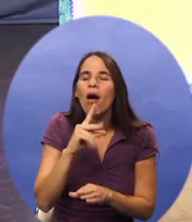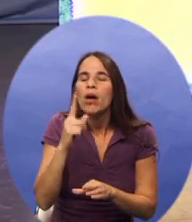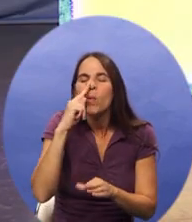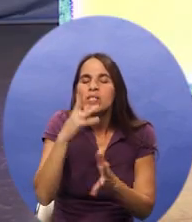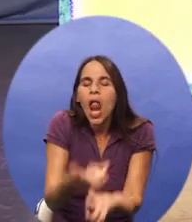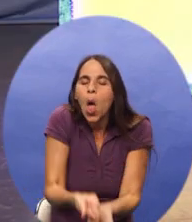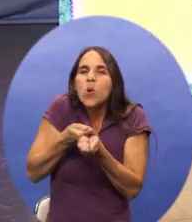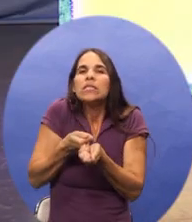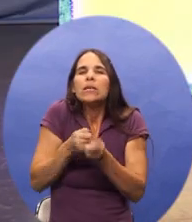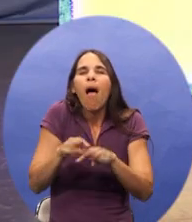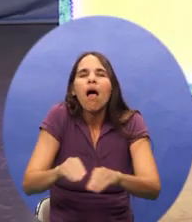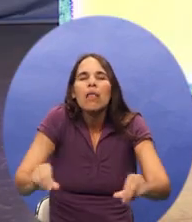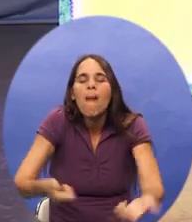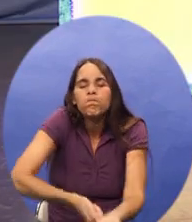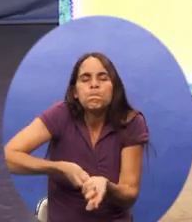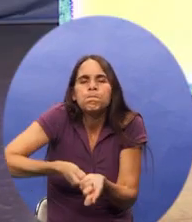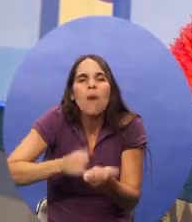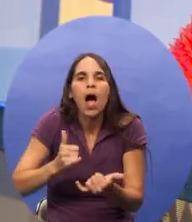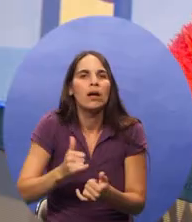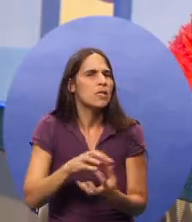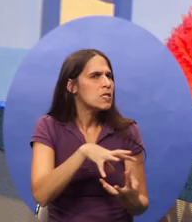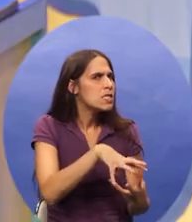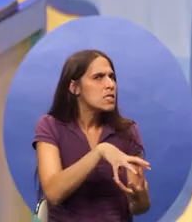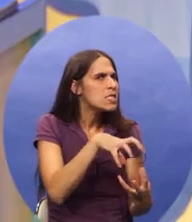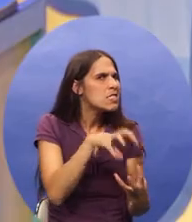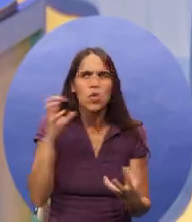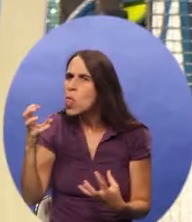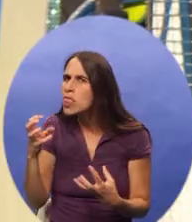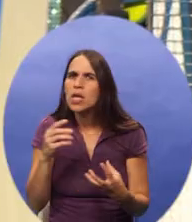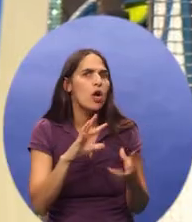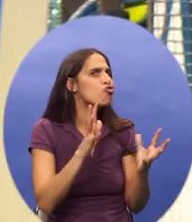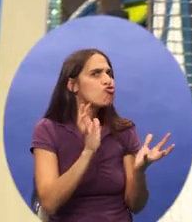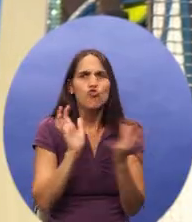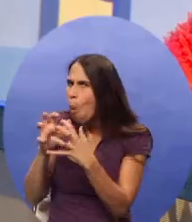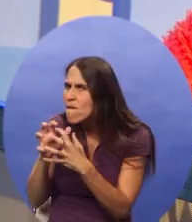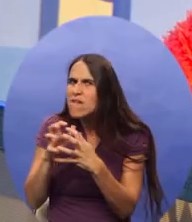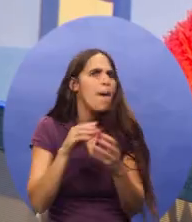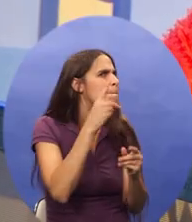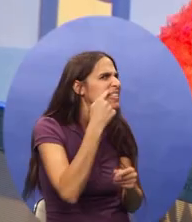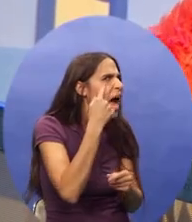מן האדמה? מה הוא ניסה להוציא? צנון! לא. כרוב! גם לא. מצל!